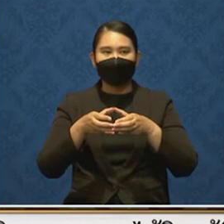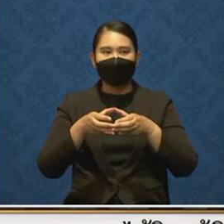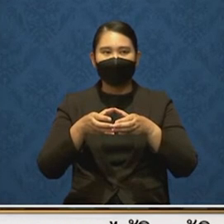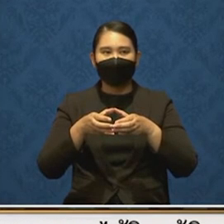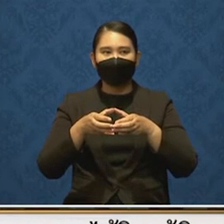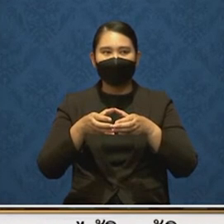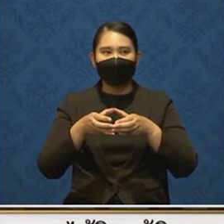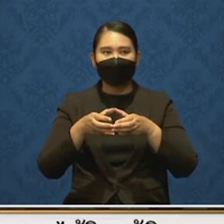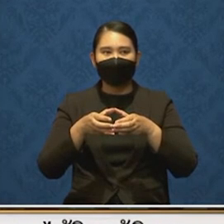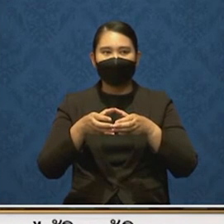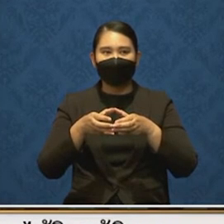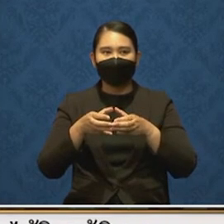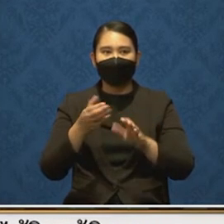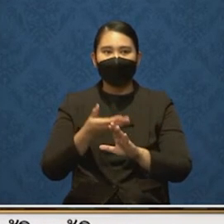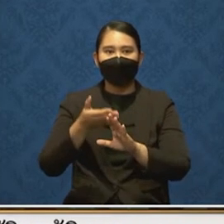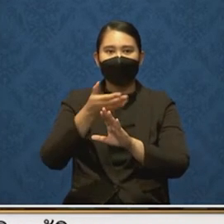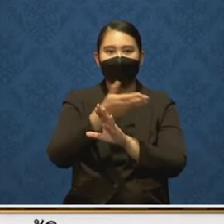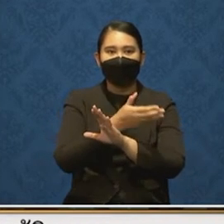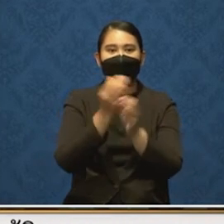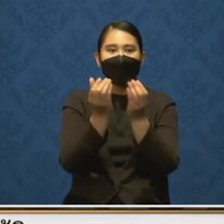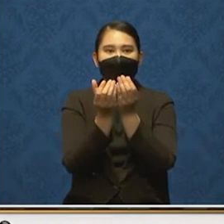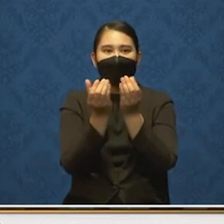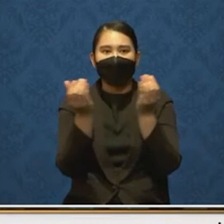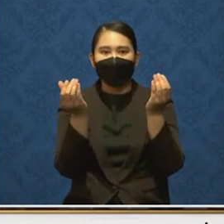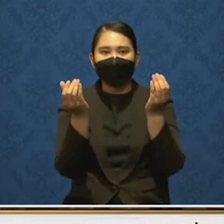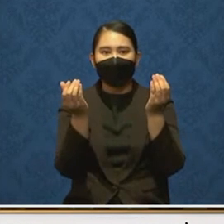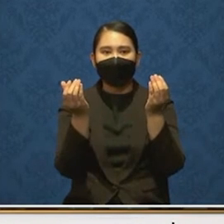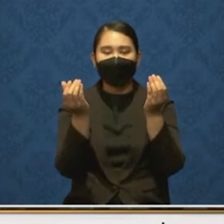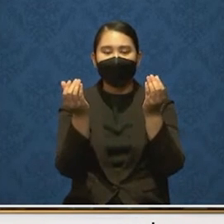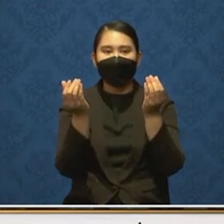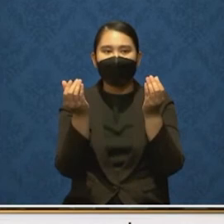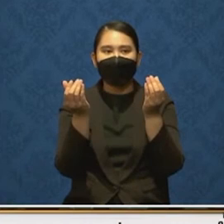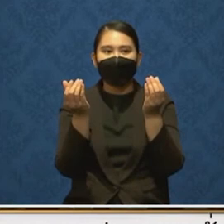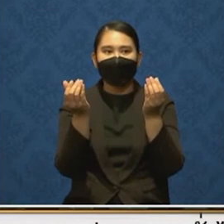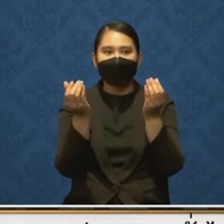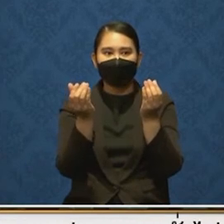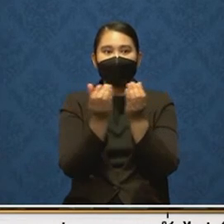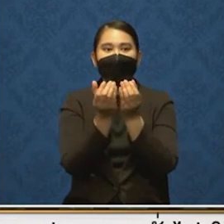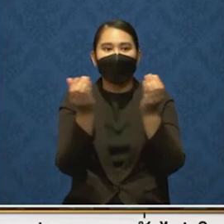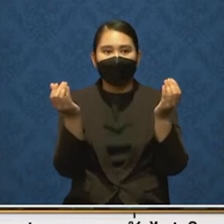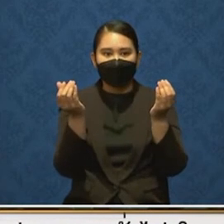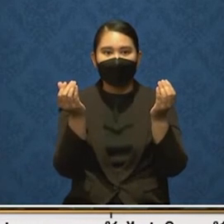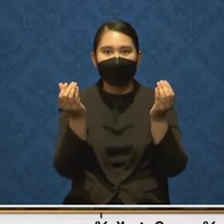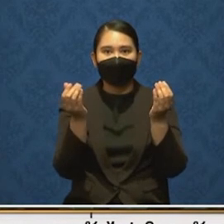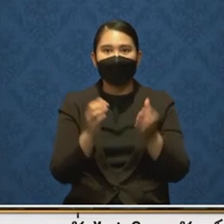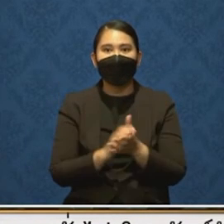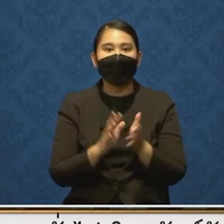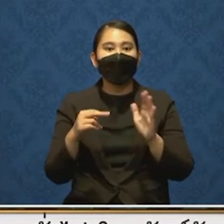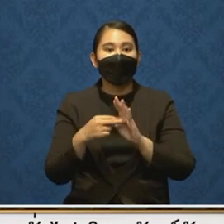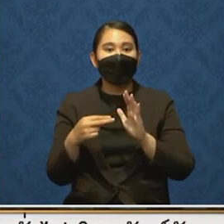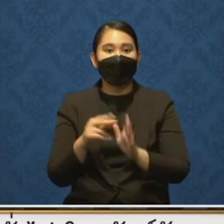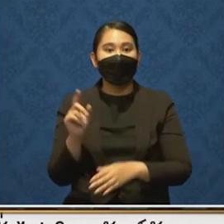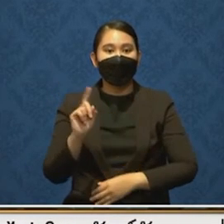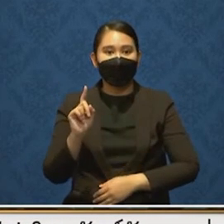ใช้รัมรูนิ เป็นการรวตำแ่งข